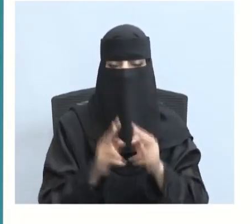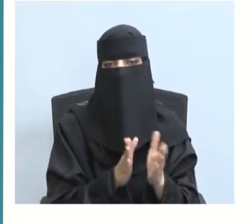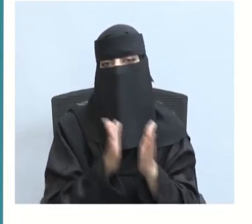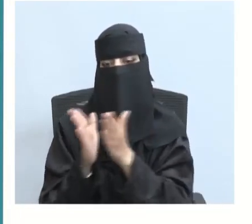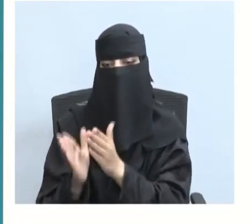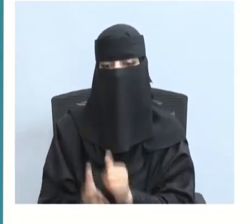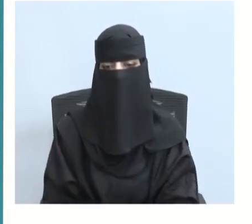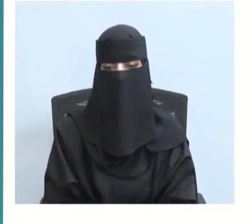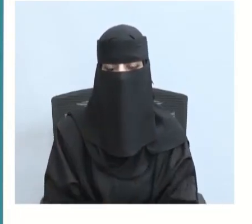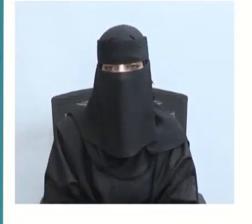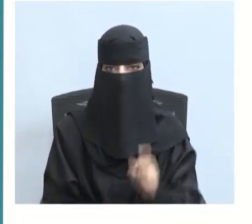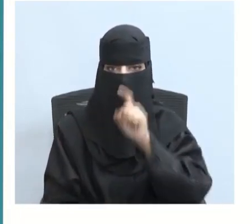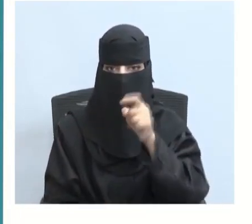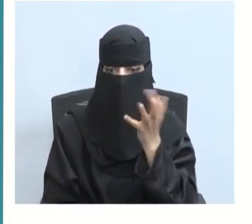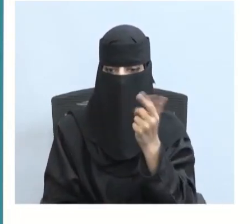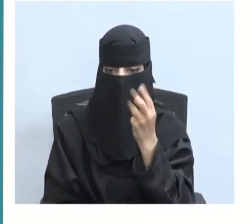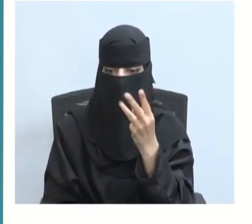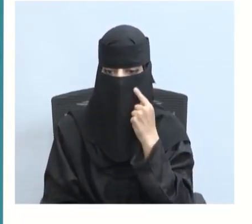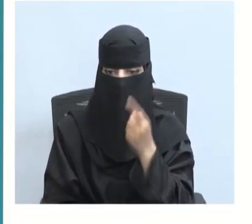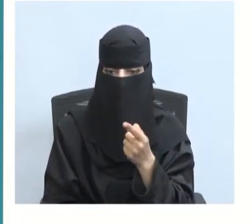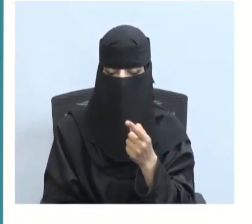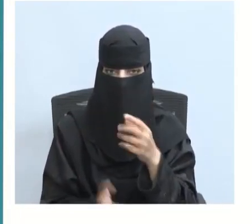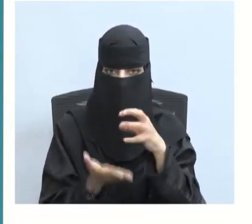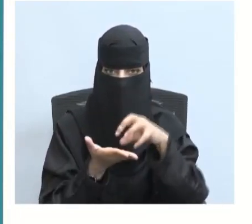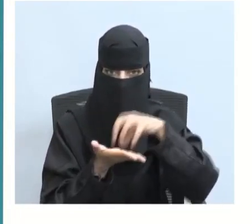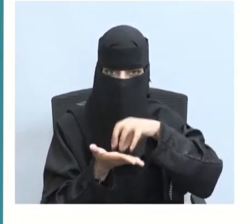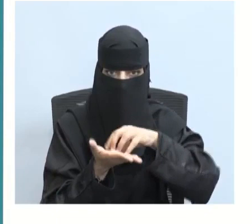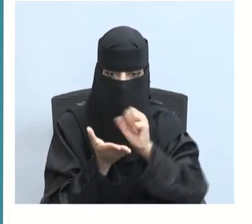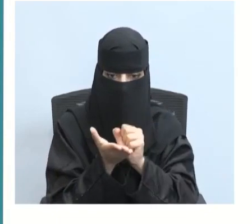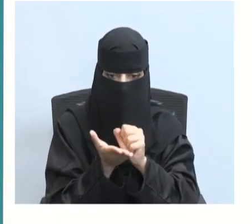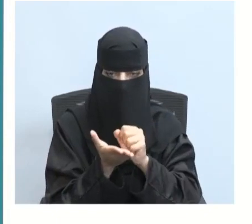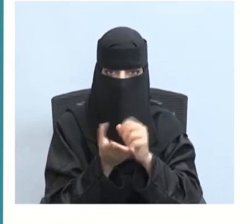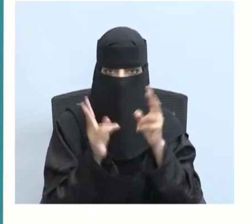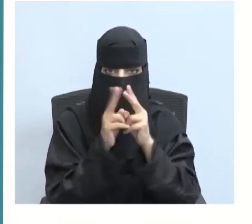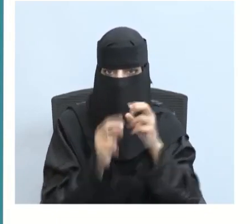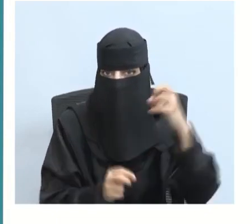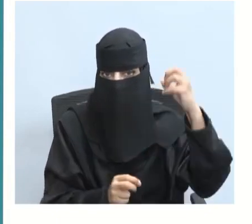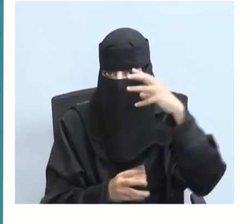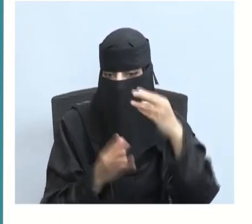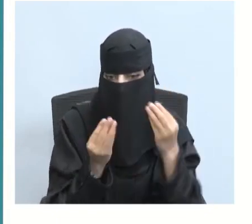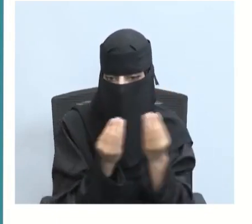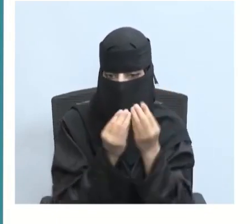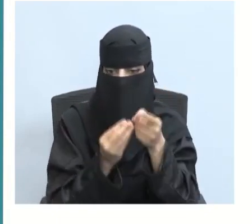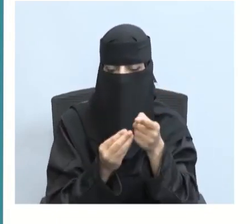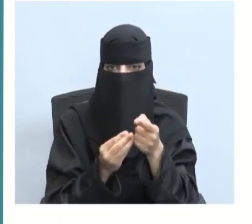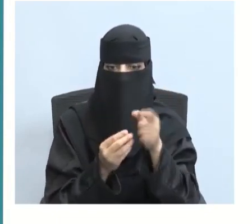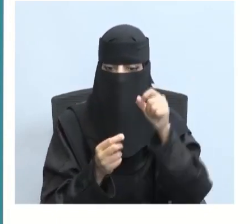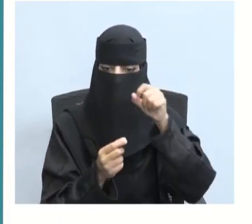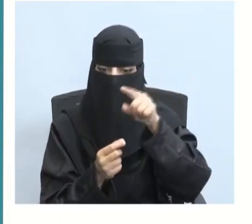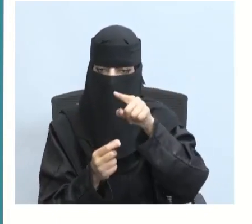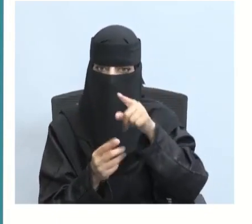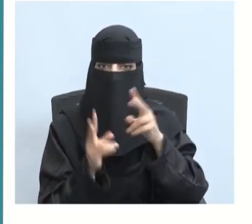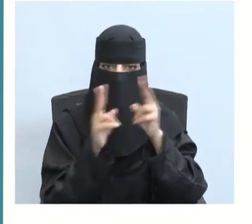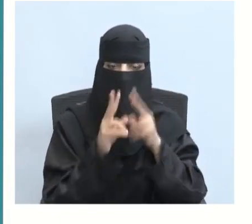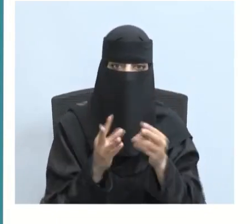كهربائيه سؤال رقم ثلاثه الخليه الكهروضوئيه وطاقه الاشعاع والطاقه